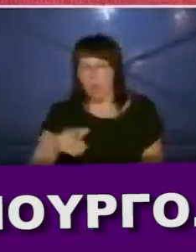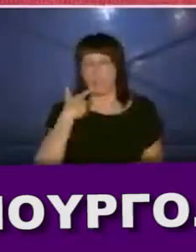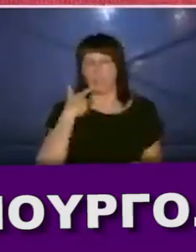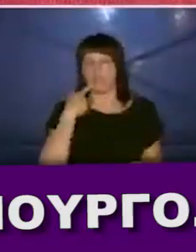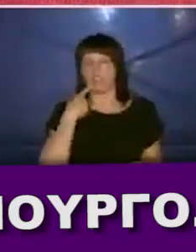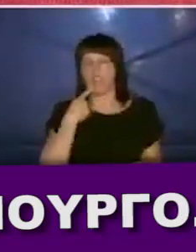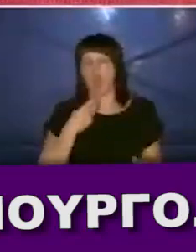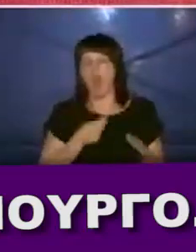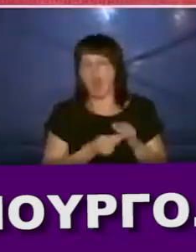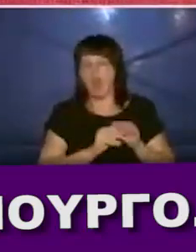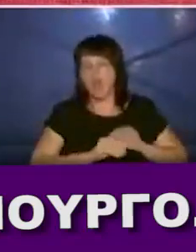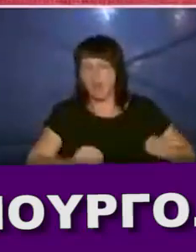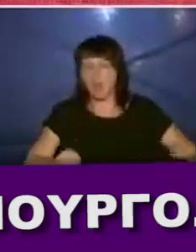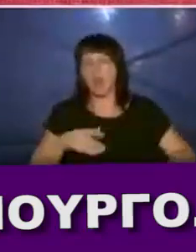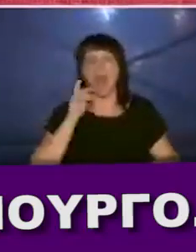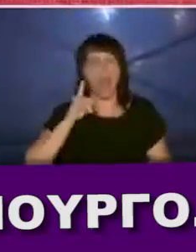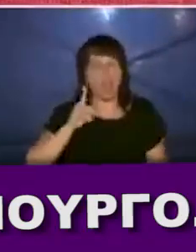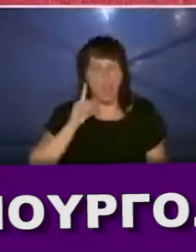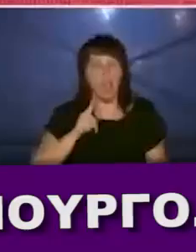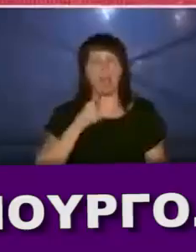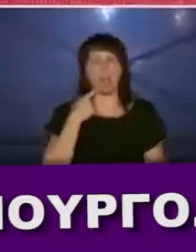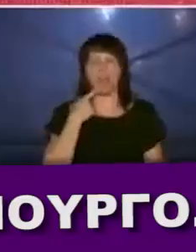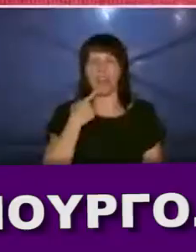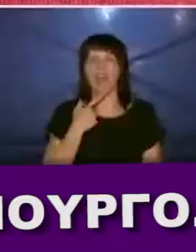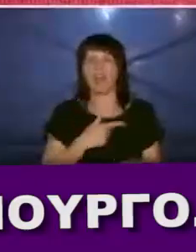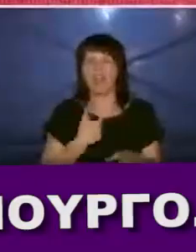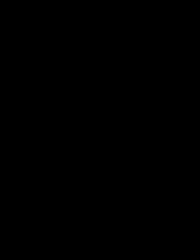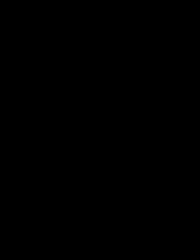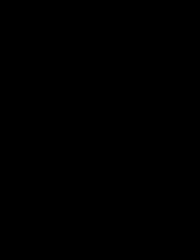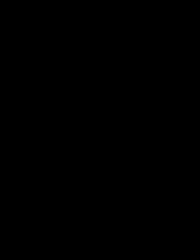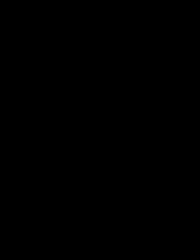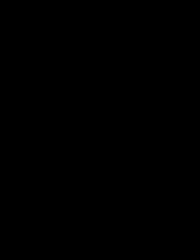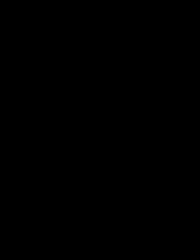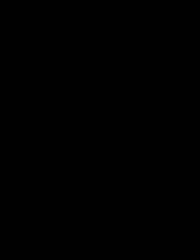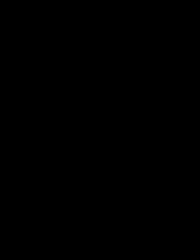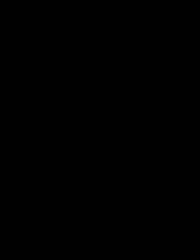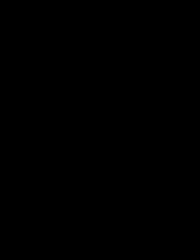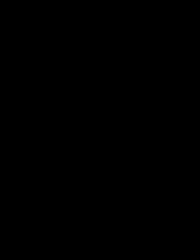καταστολή, κοινωνική αδικία, καταπάτηση του κράτους δικαίου.